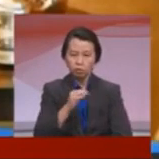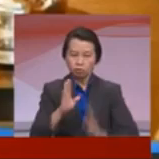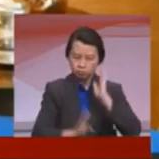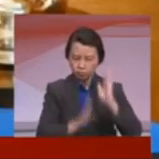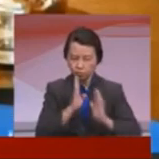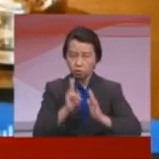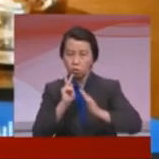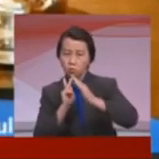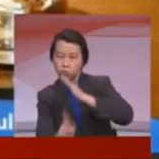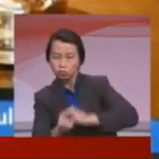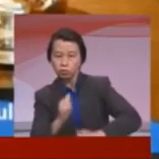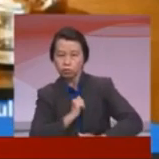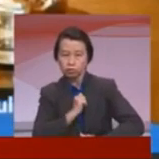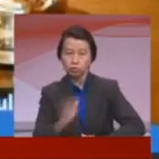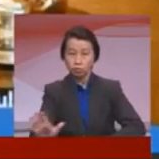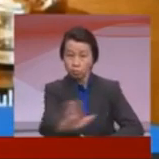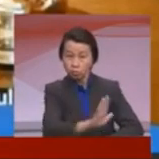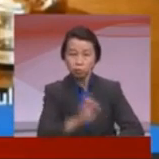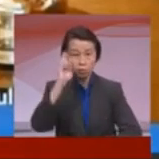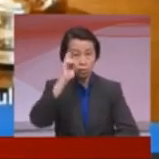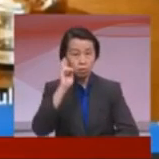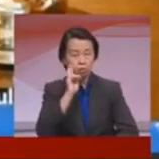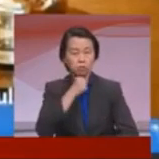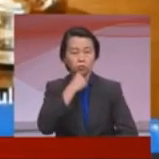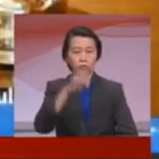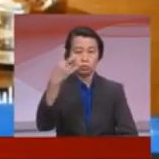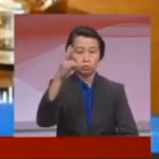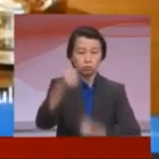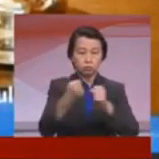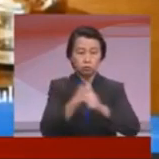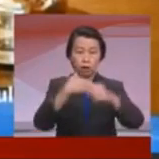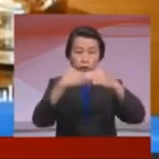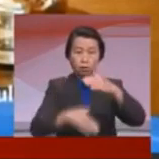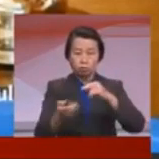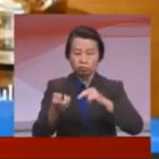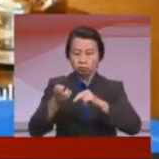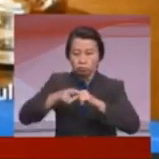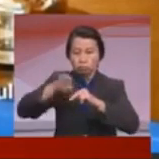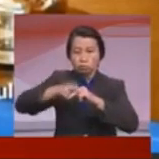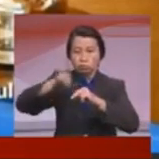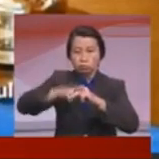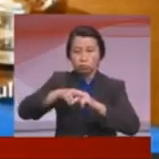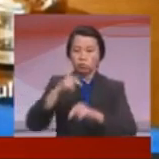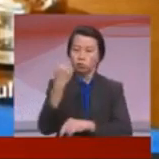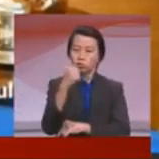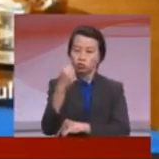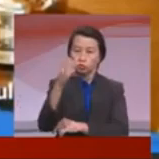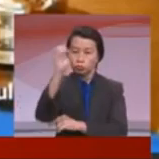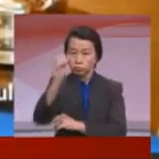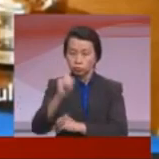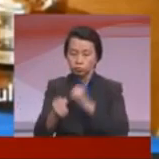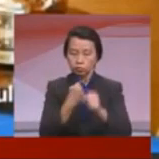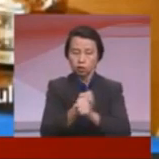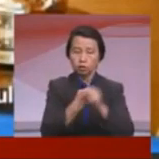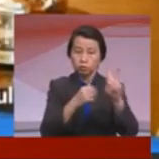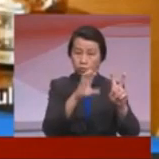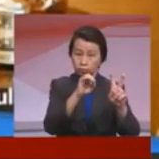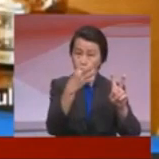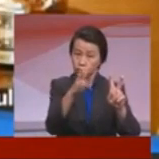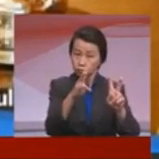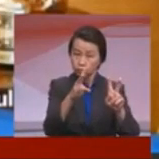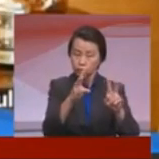laku bunuh diri dalam kalangan remaja berumur 17 tahun ke bawah semakin meningkat, iaitu 10% pada tahun